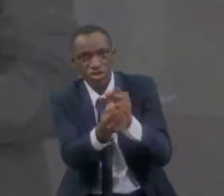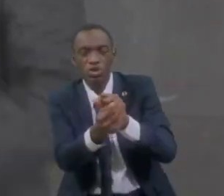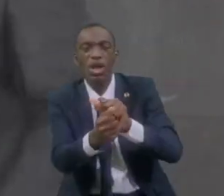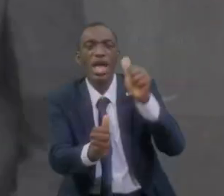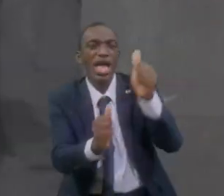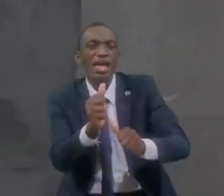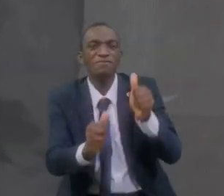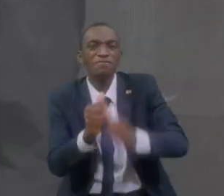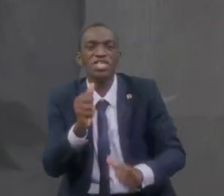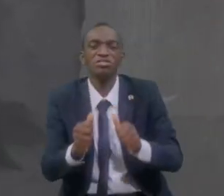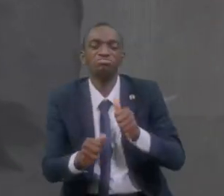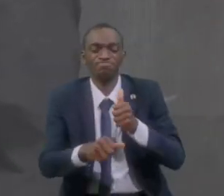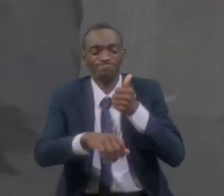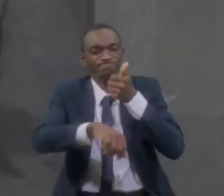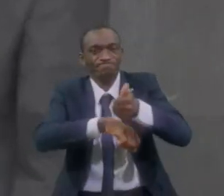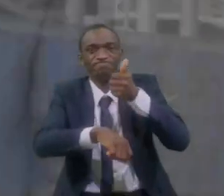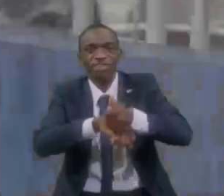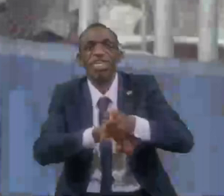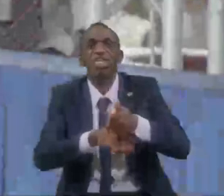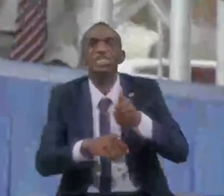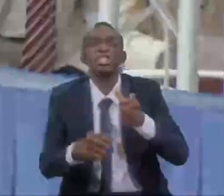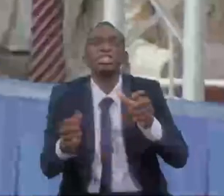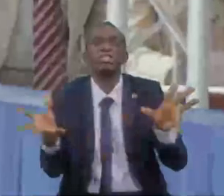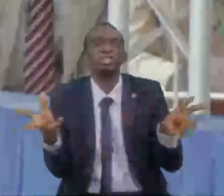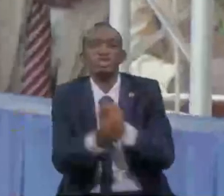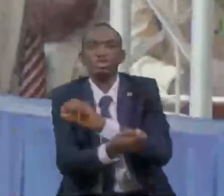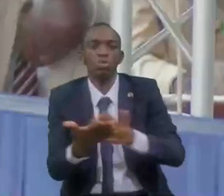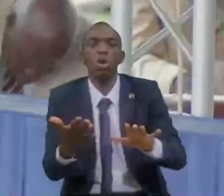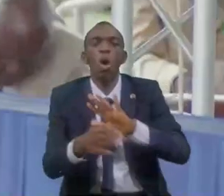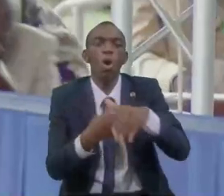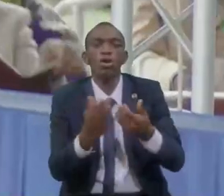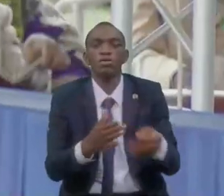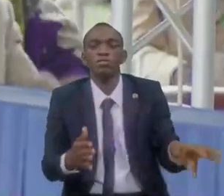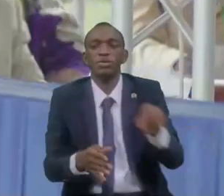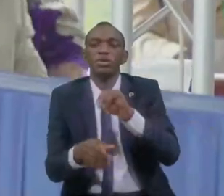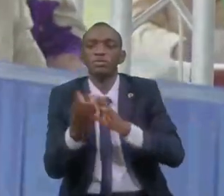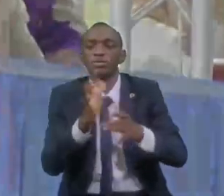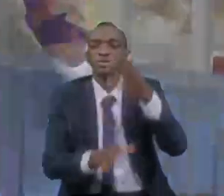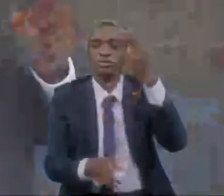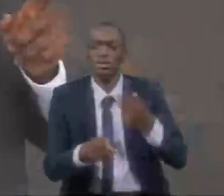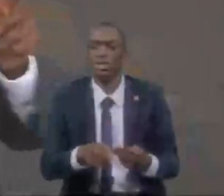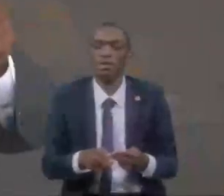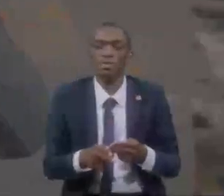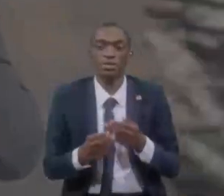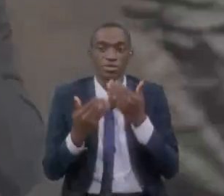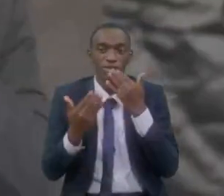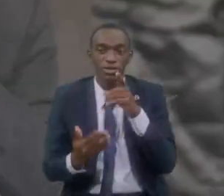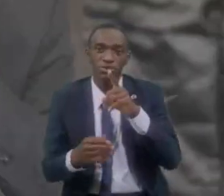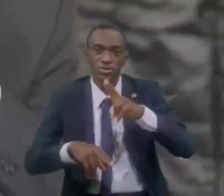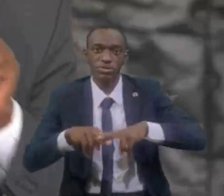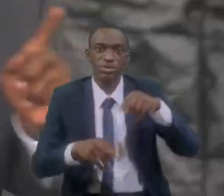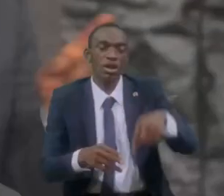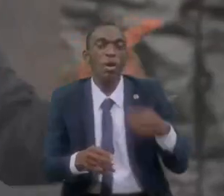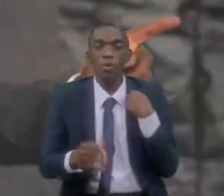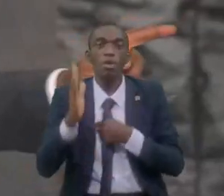tout sacrilège sacré parmi nos gens au nom de Jésus. Merci, asseyez-vous. Nous ne permettrons